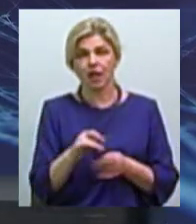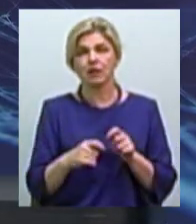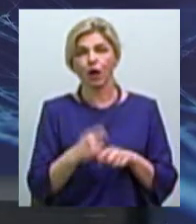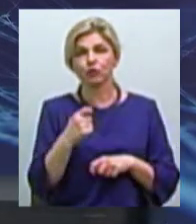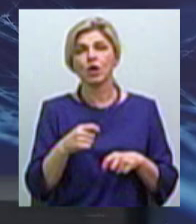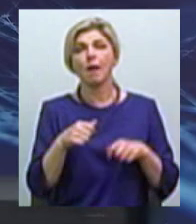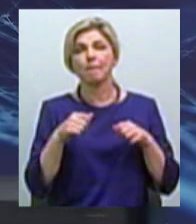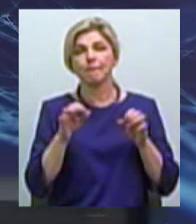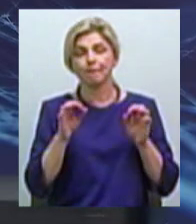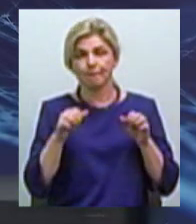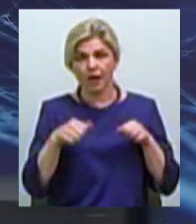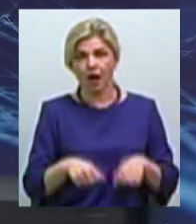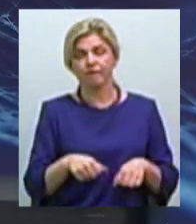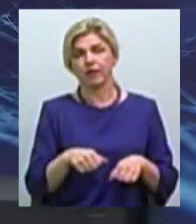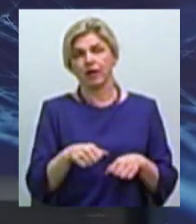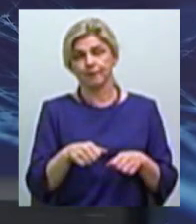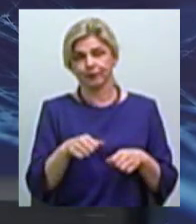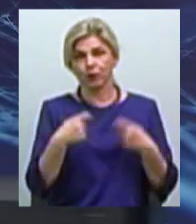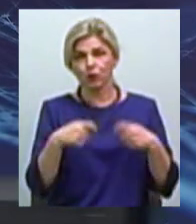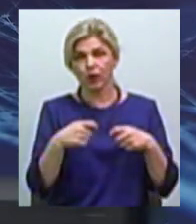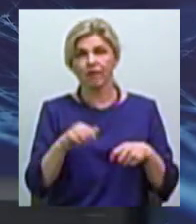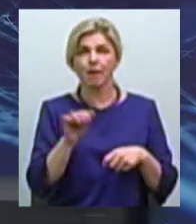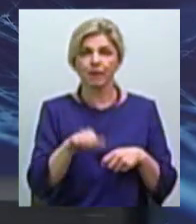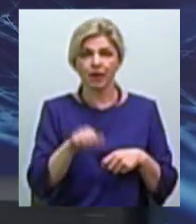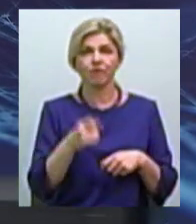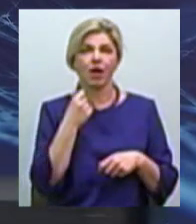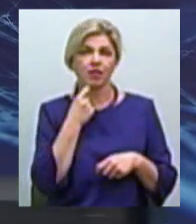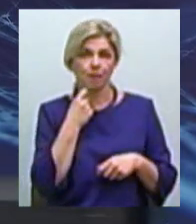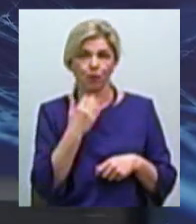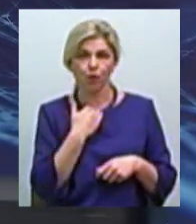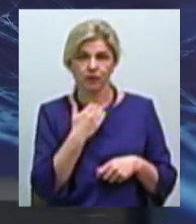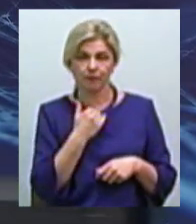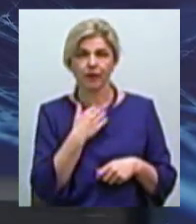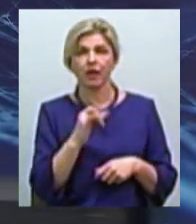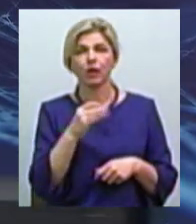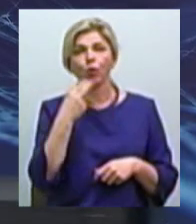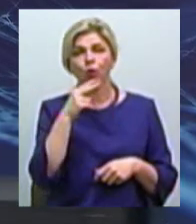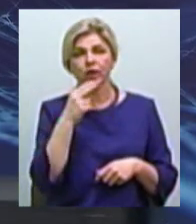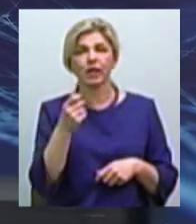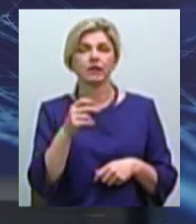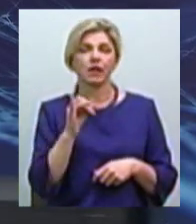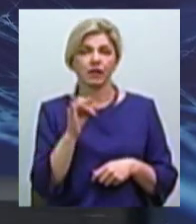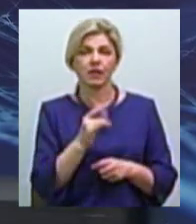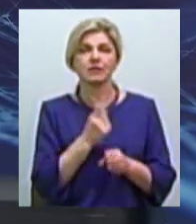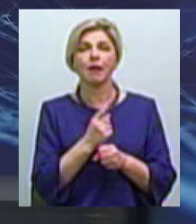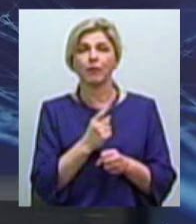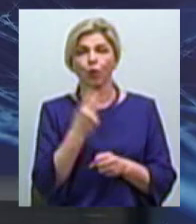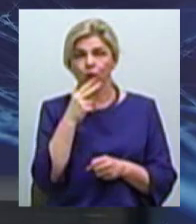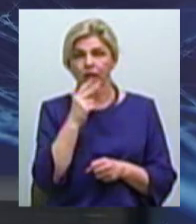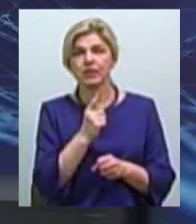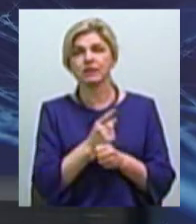торгівлі пивом, алкогольними напоями, порушення правил торгівлі на ринках, куріння тютюнових виробів у заборонених